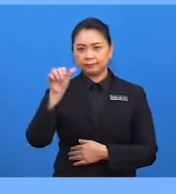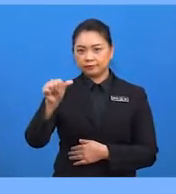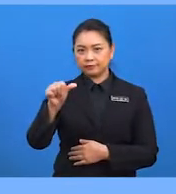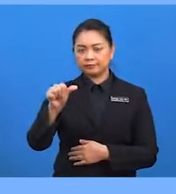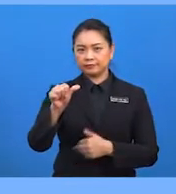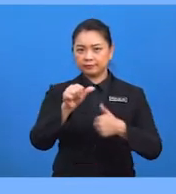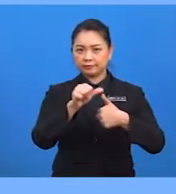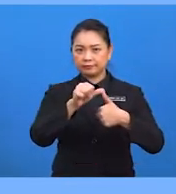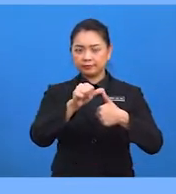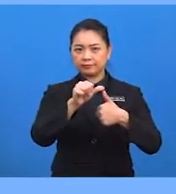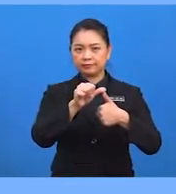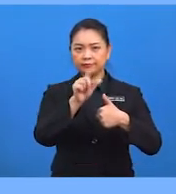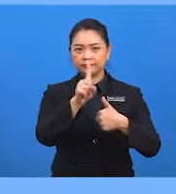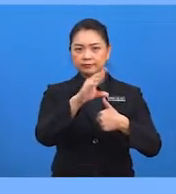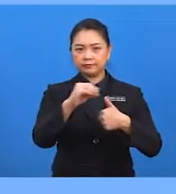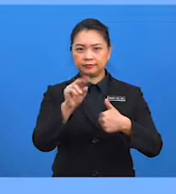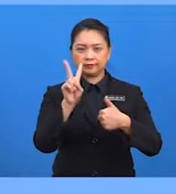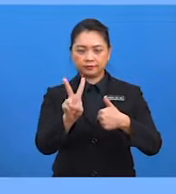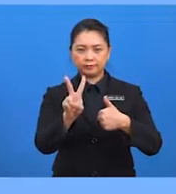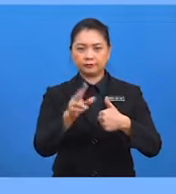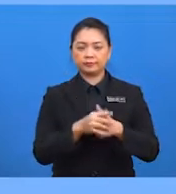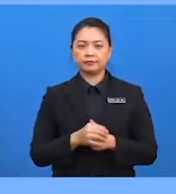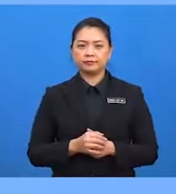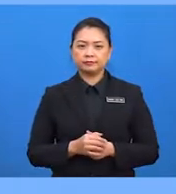A. 1 dan 2.